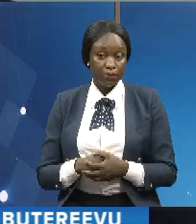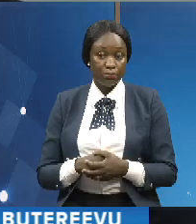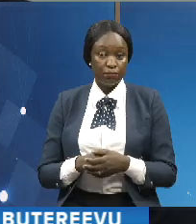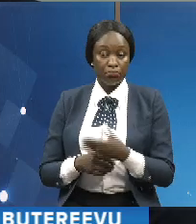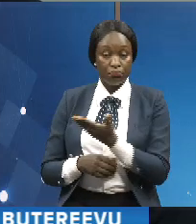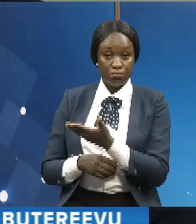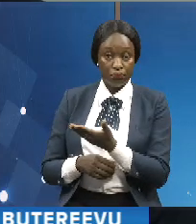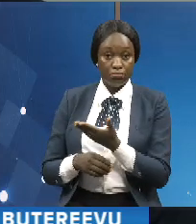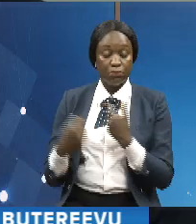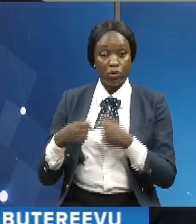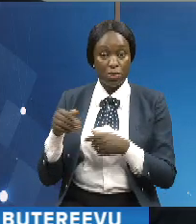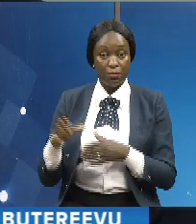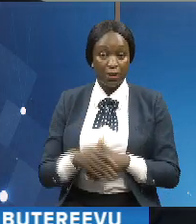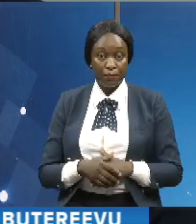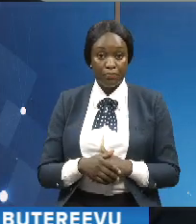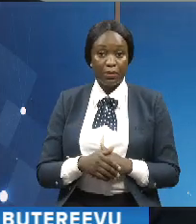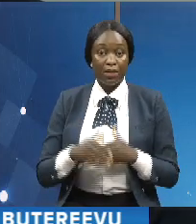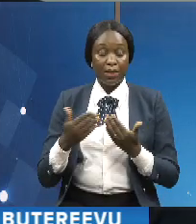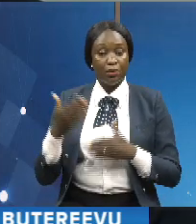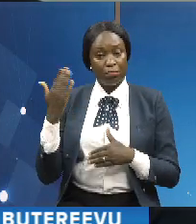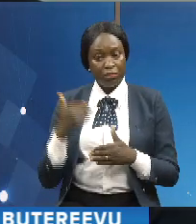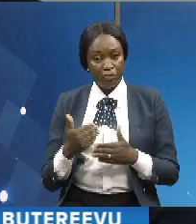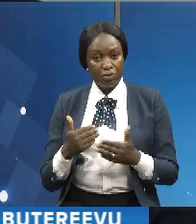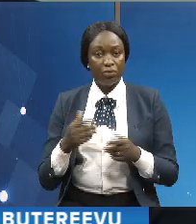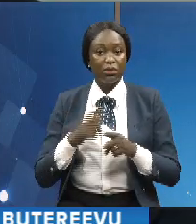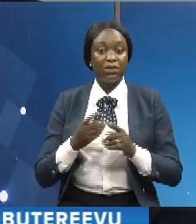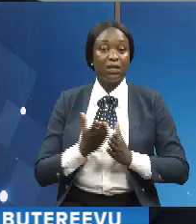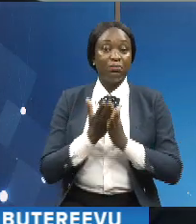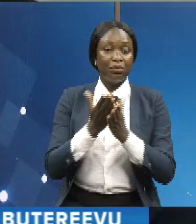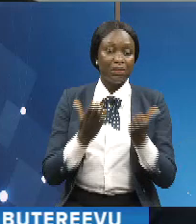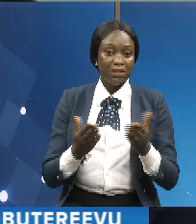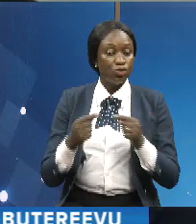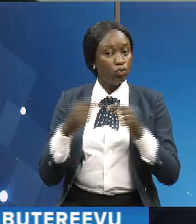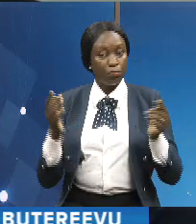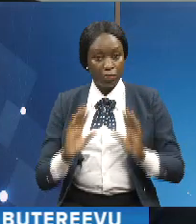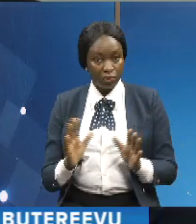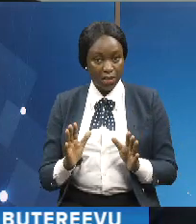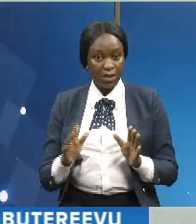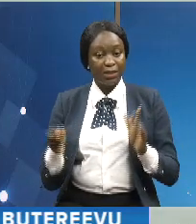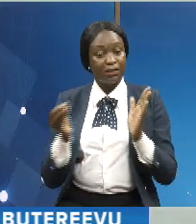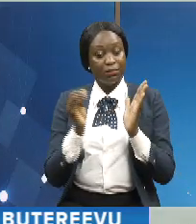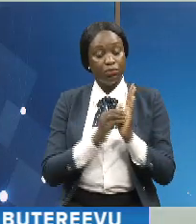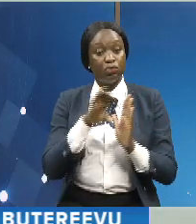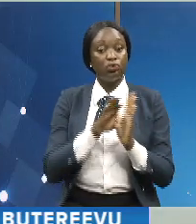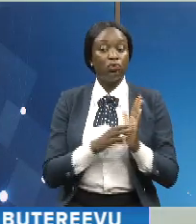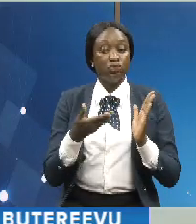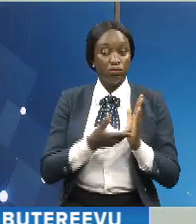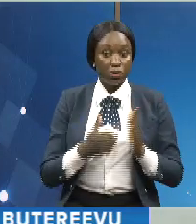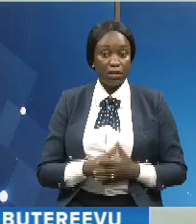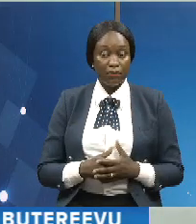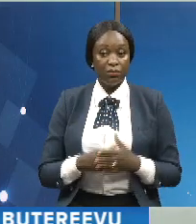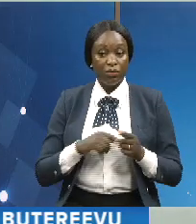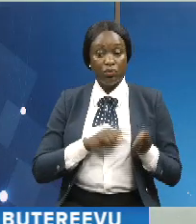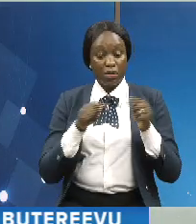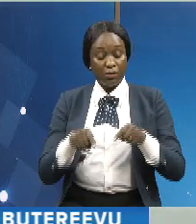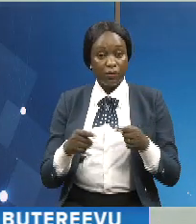ne Ibrahim Nsereko nti ensonga kubasimbisira nga bawaaba omusango guno tebaziwakanya era ziri mu ssemateeka. Mukoto olwaleero tuzze kuwoza